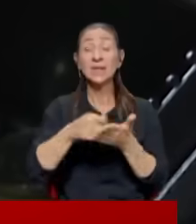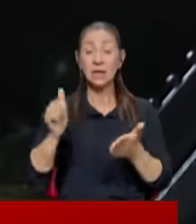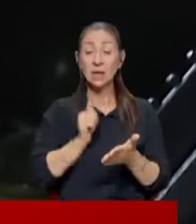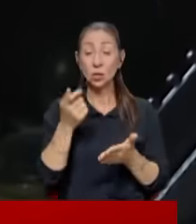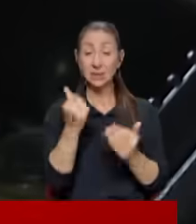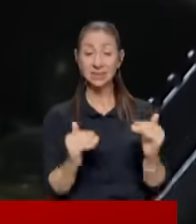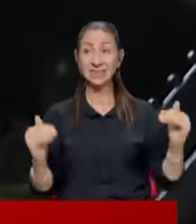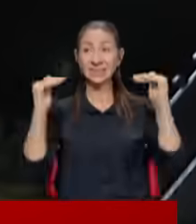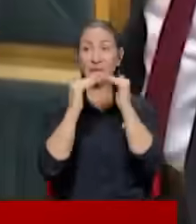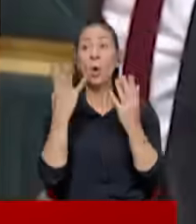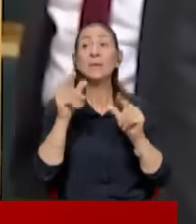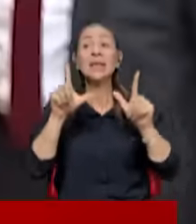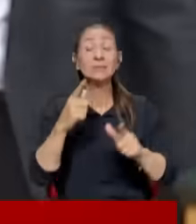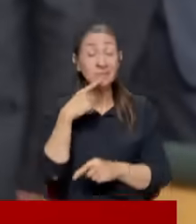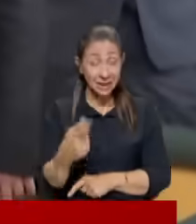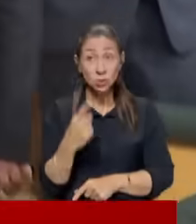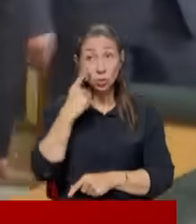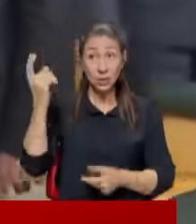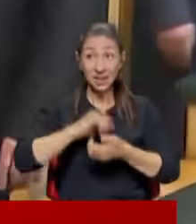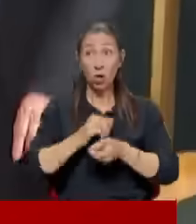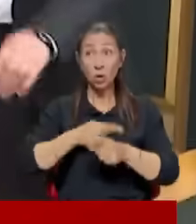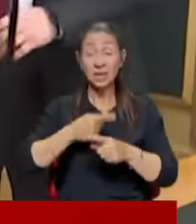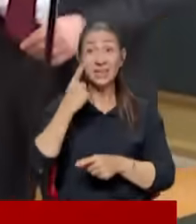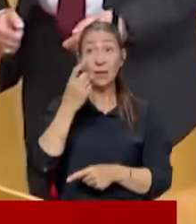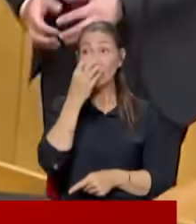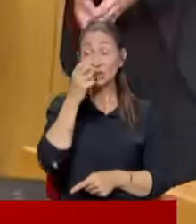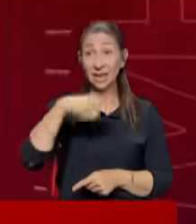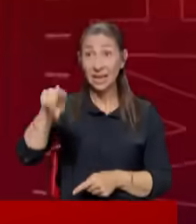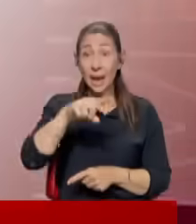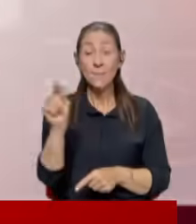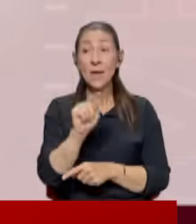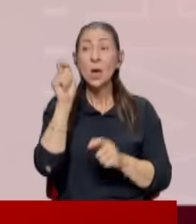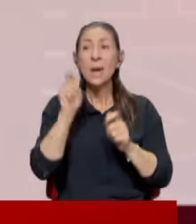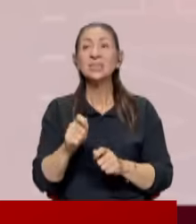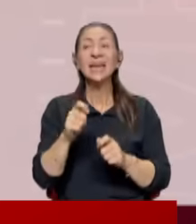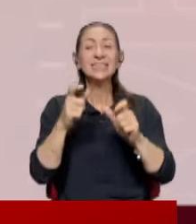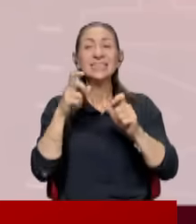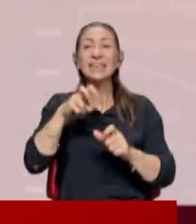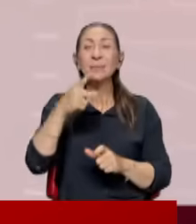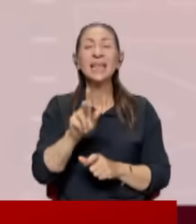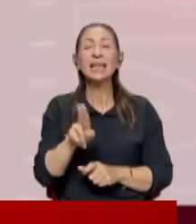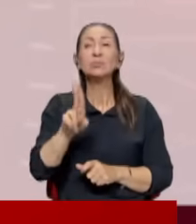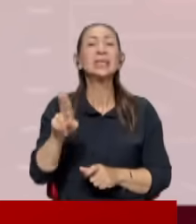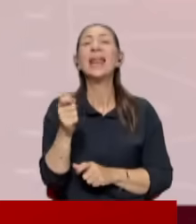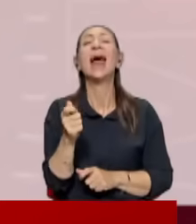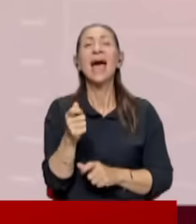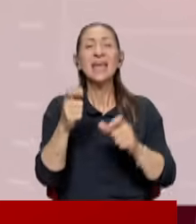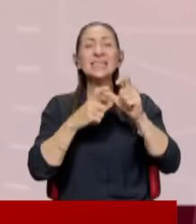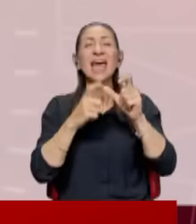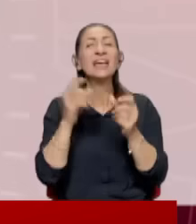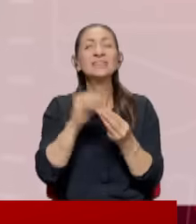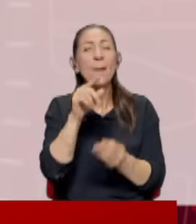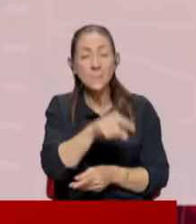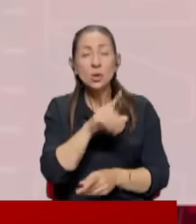asgari ücret seviyesine çıkarılmalı derken Cumhur İttifakı ortağı Devlet Bahçeli, memura yapılacak olan 8077 liralık seyyanen